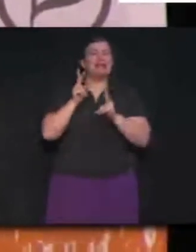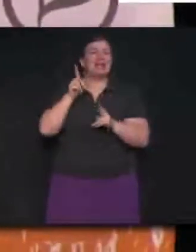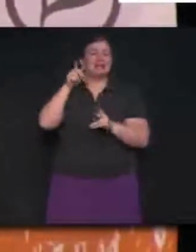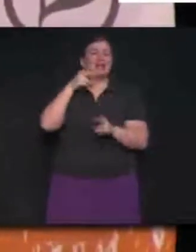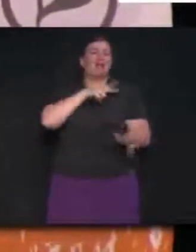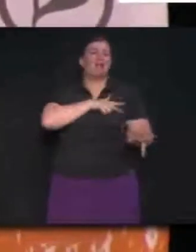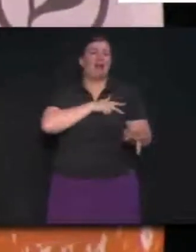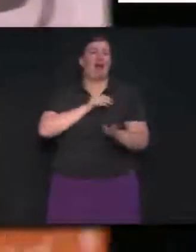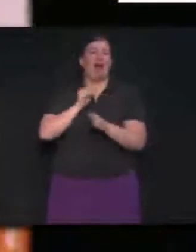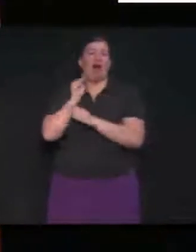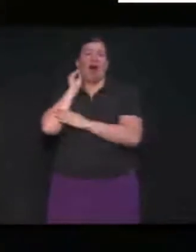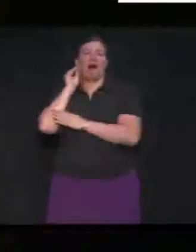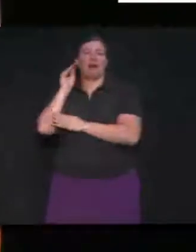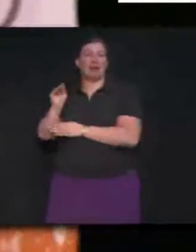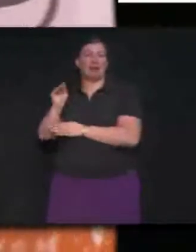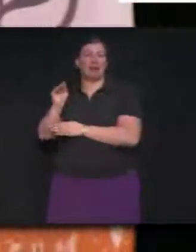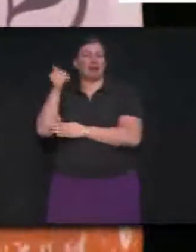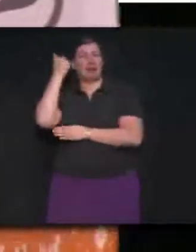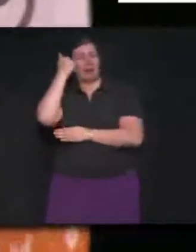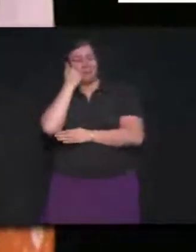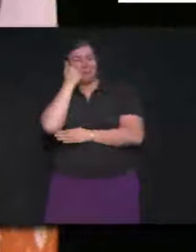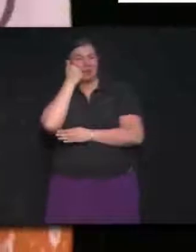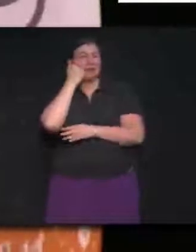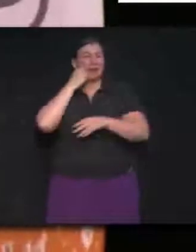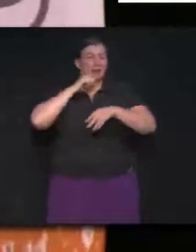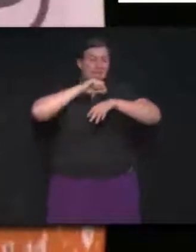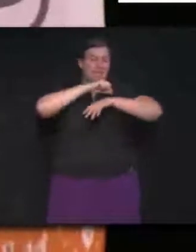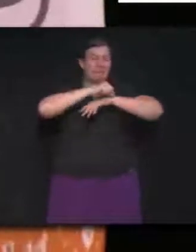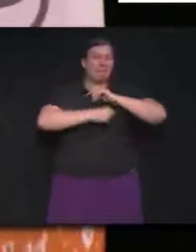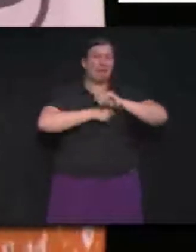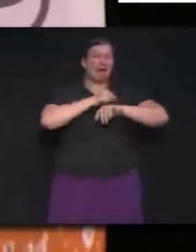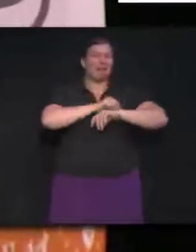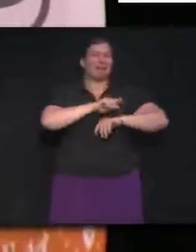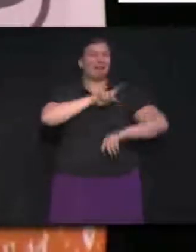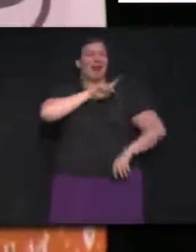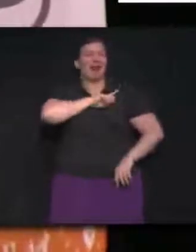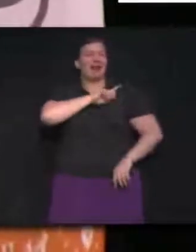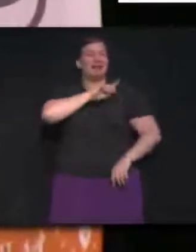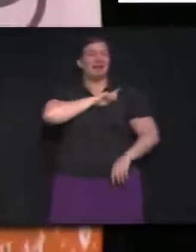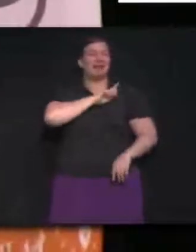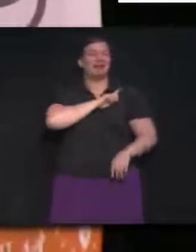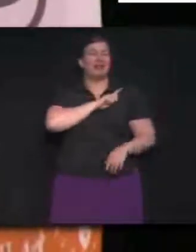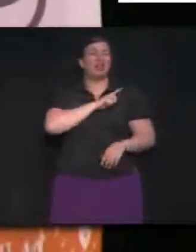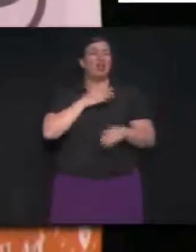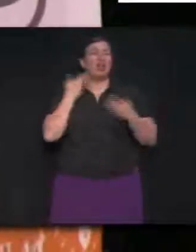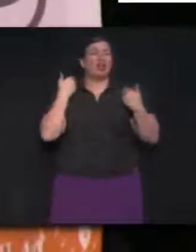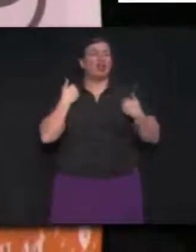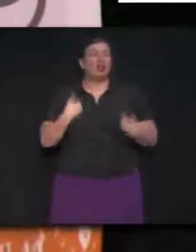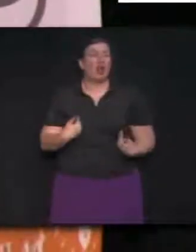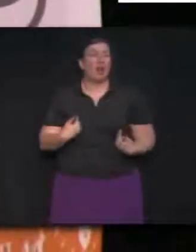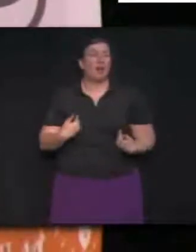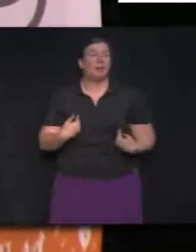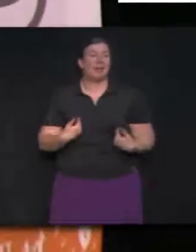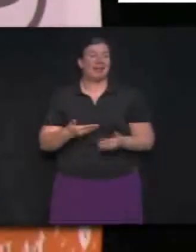tragt diese Bändchen bitte an einem Körperteil nicht Kleidungsstück